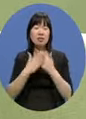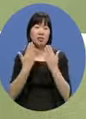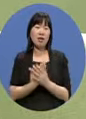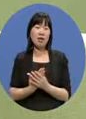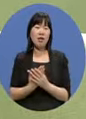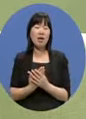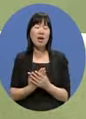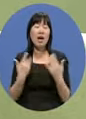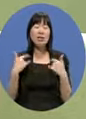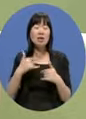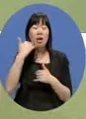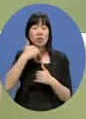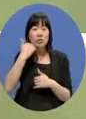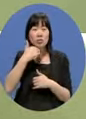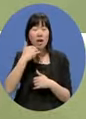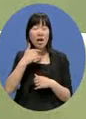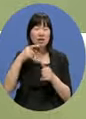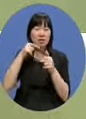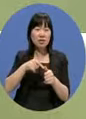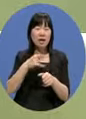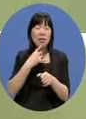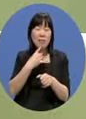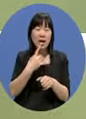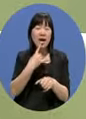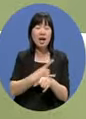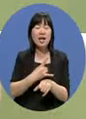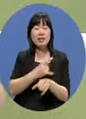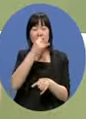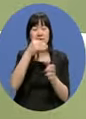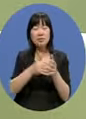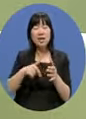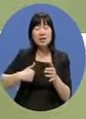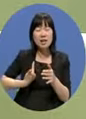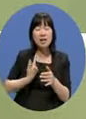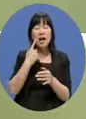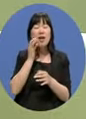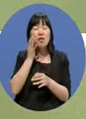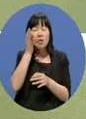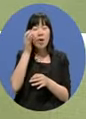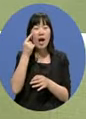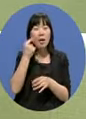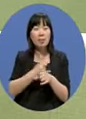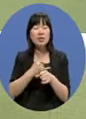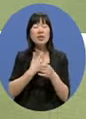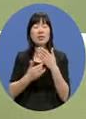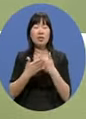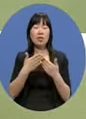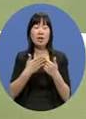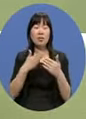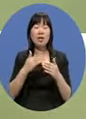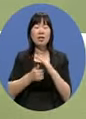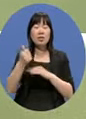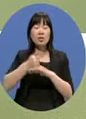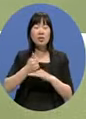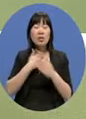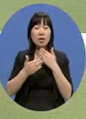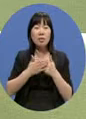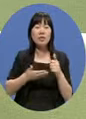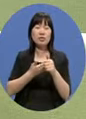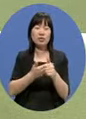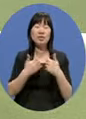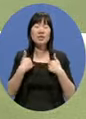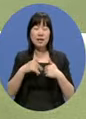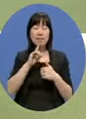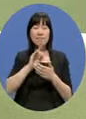뭐예요 항상 누군가가 시켜야만 해야 되는 건데 이거는 자기가 한번 뭔가를 해보는 어떤 그런 경험을 성공 경험을 좀 주는 그런